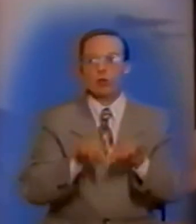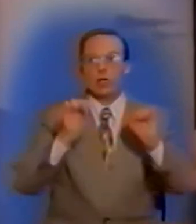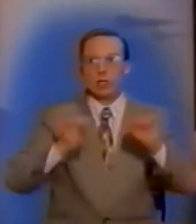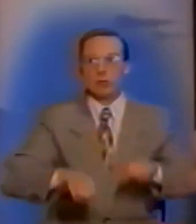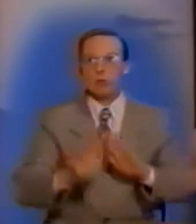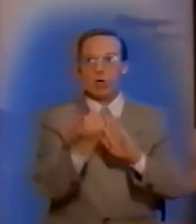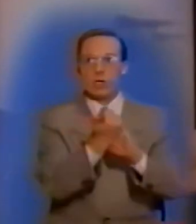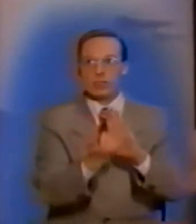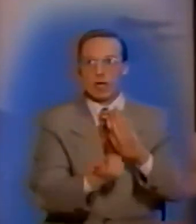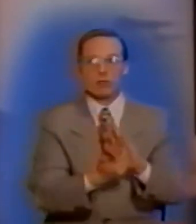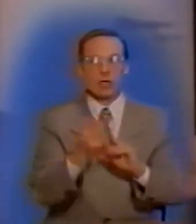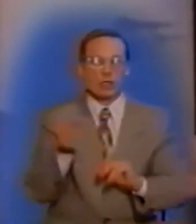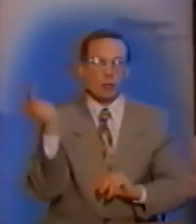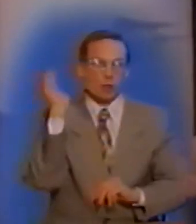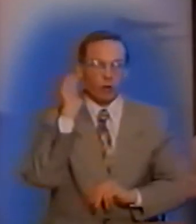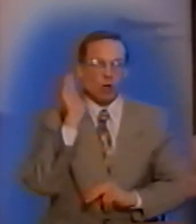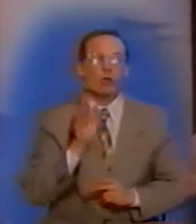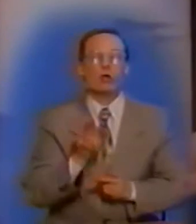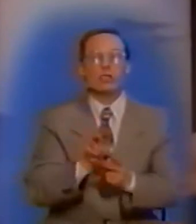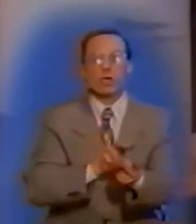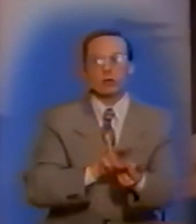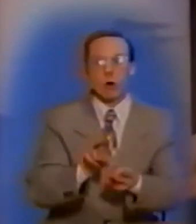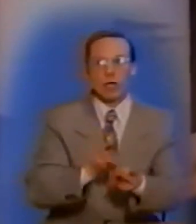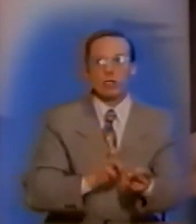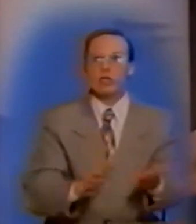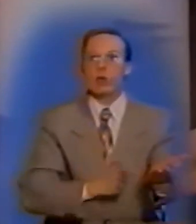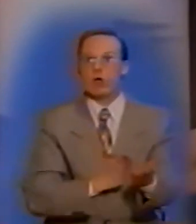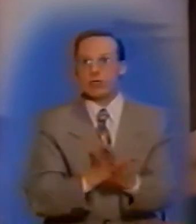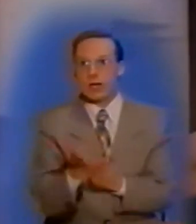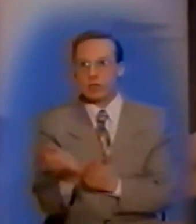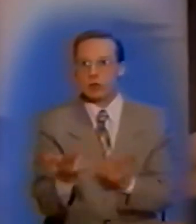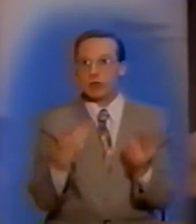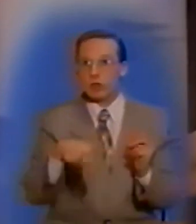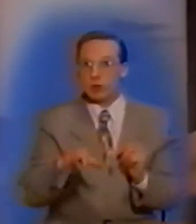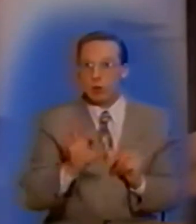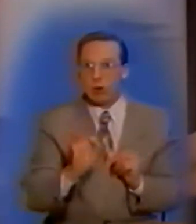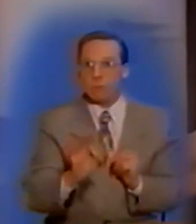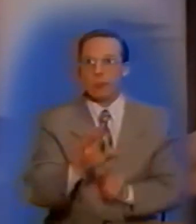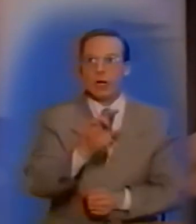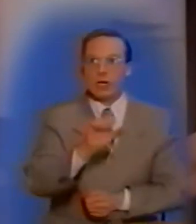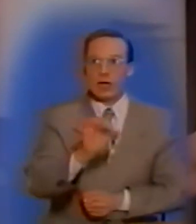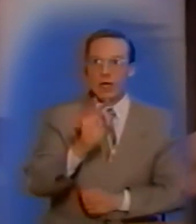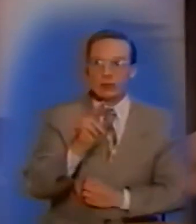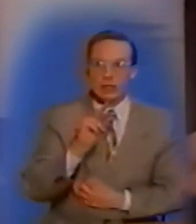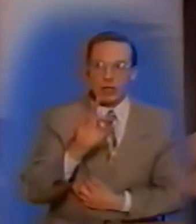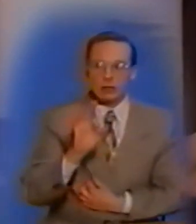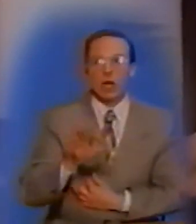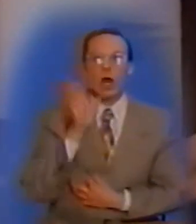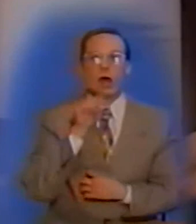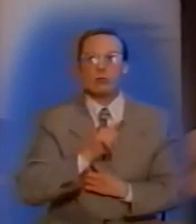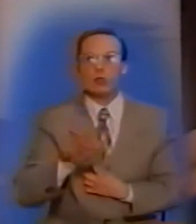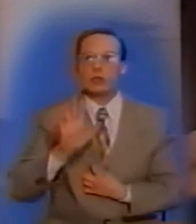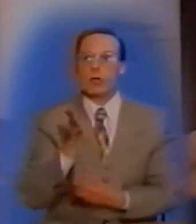įstatymą, bet nepriklausomai nuo seksualinės orientacijos, nuo rasės, amžiaus, kaip